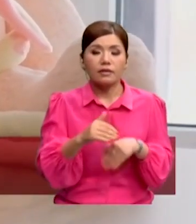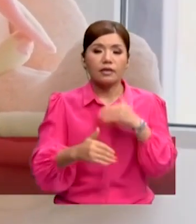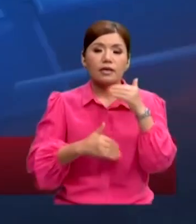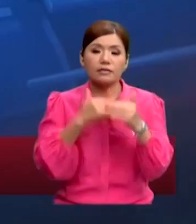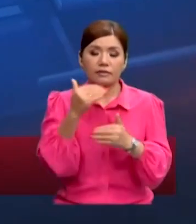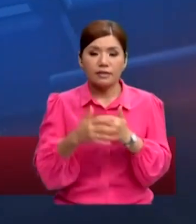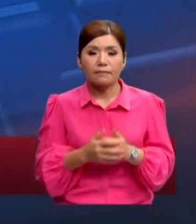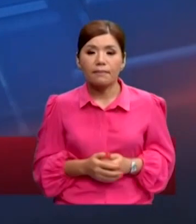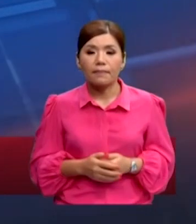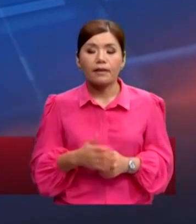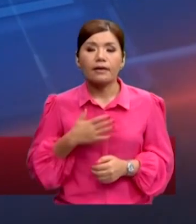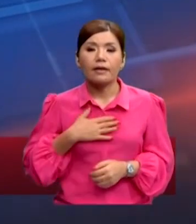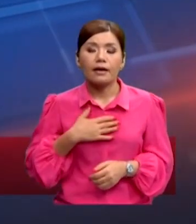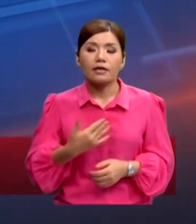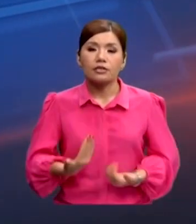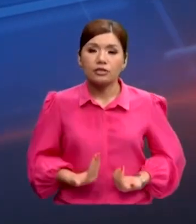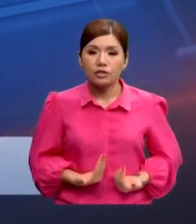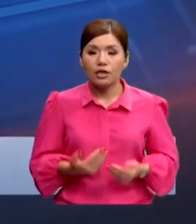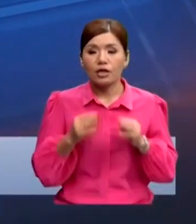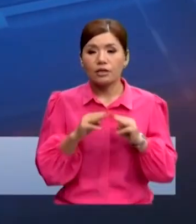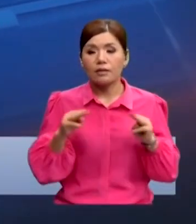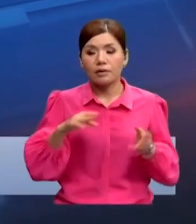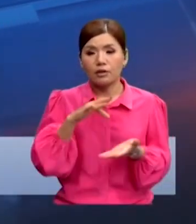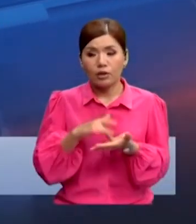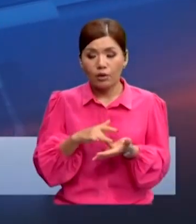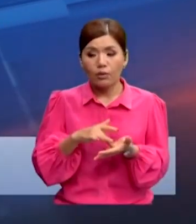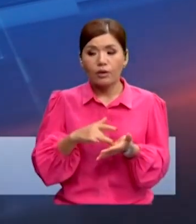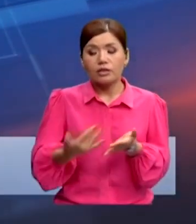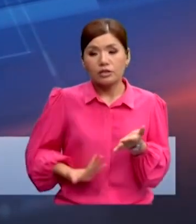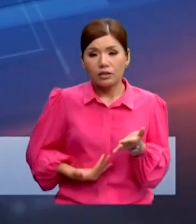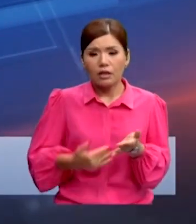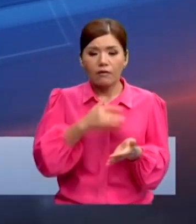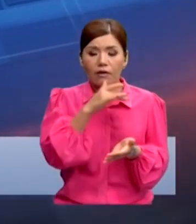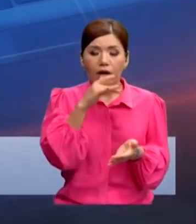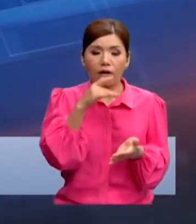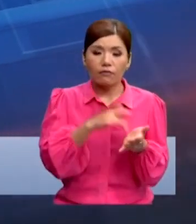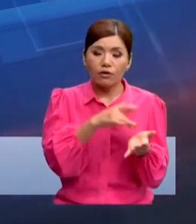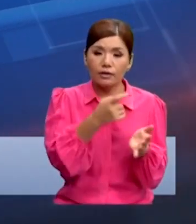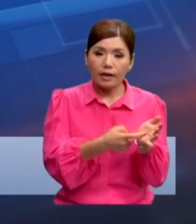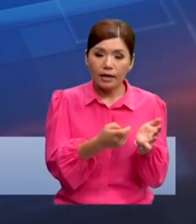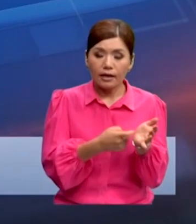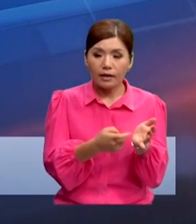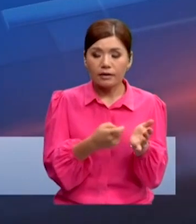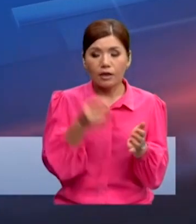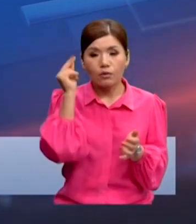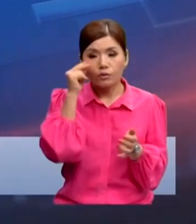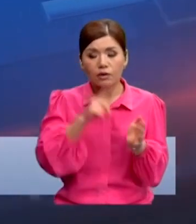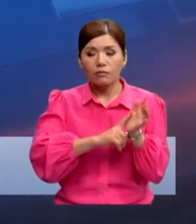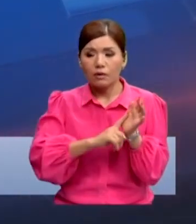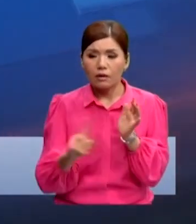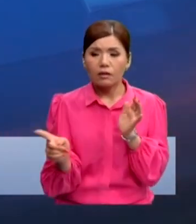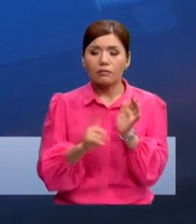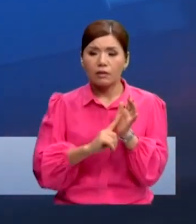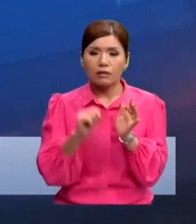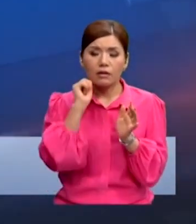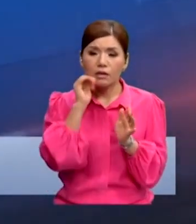Я жил целый год в Темиртау и учился в Караганде. И мне было очень проблематично добираться с Темиртау каждый день